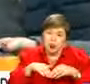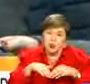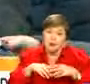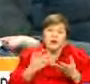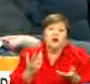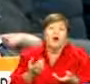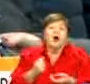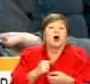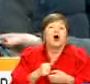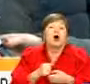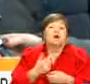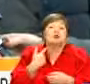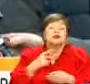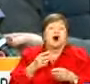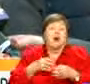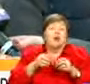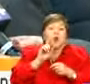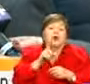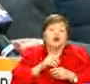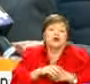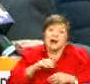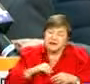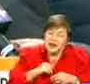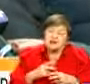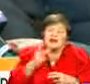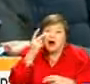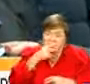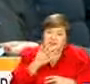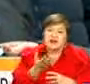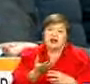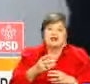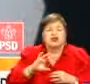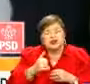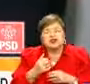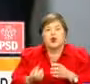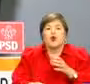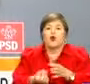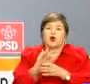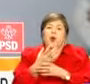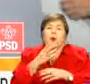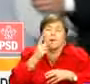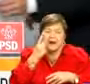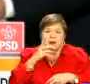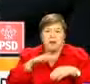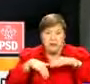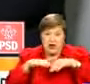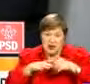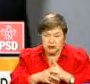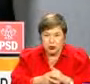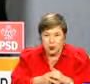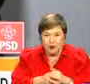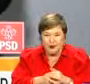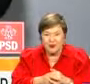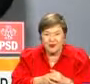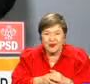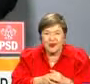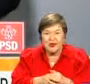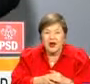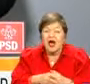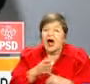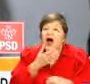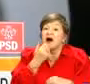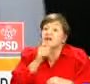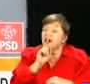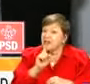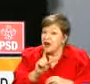Social Democrat, astfel încât să existe o înțelegere și cu premierul Nicolae Ciucă. Este avantajat,